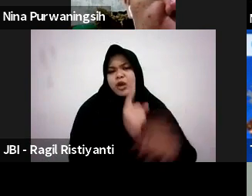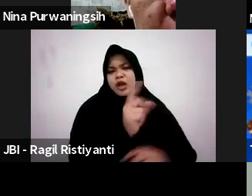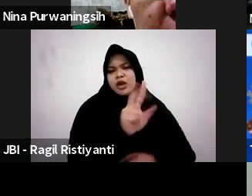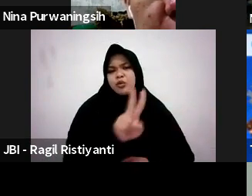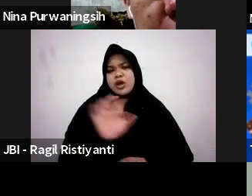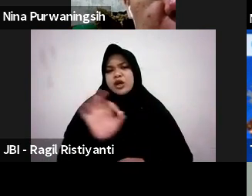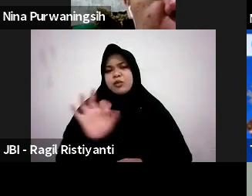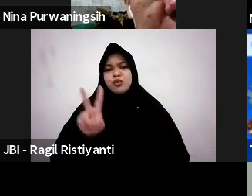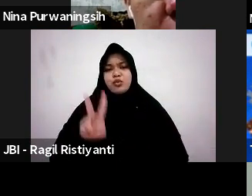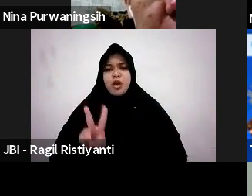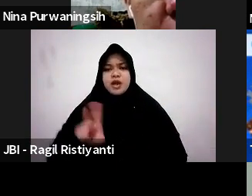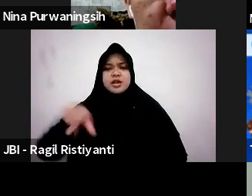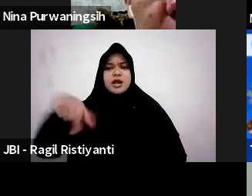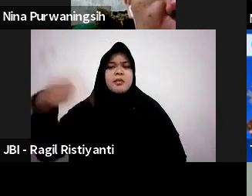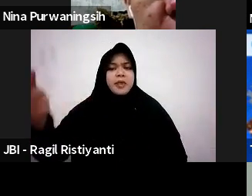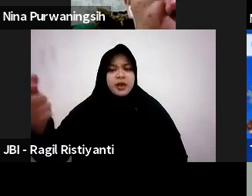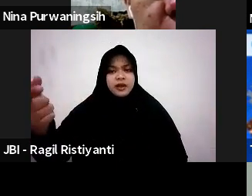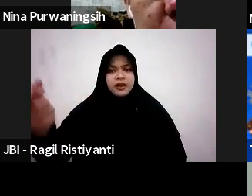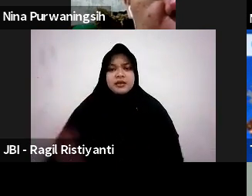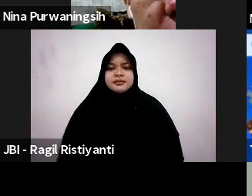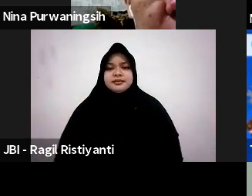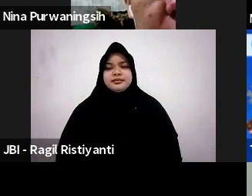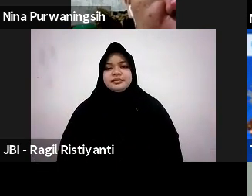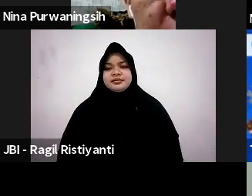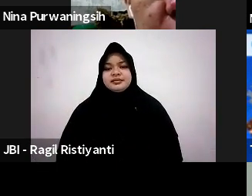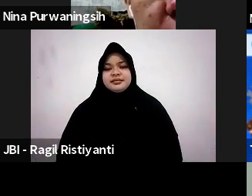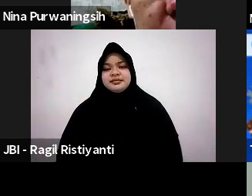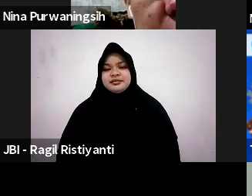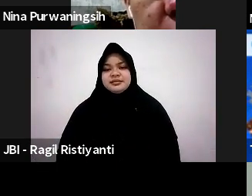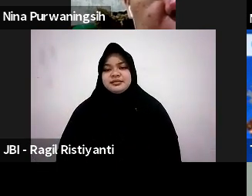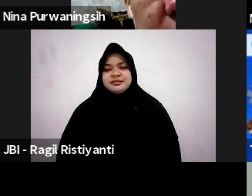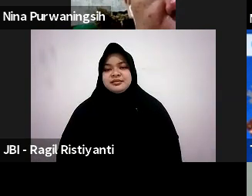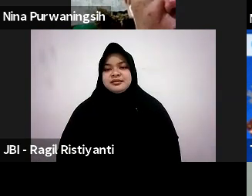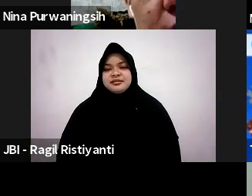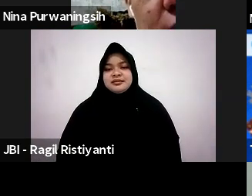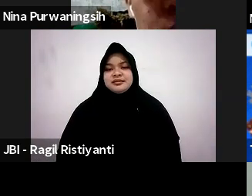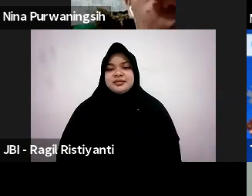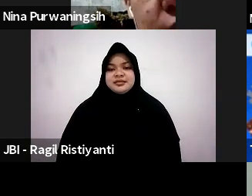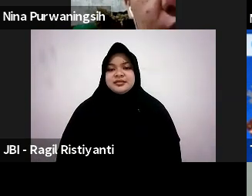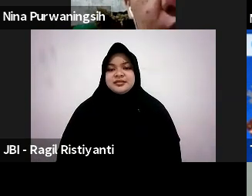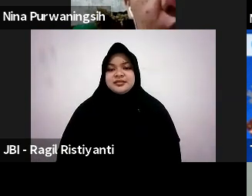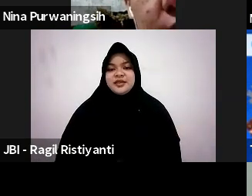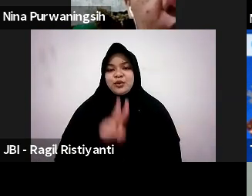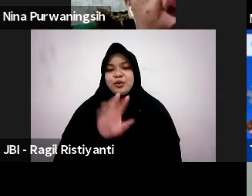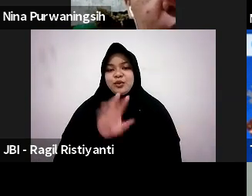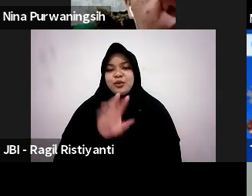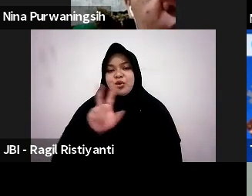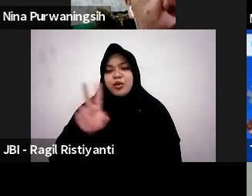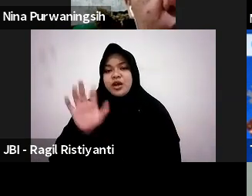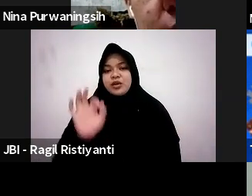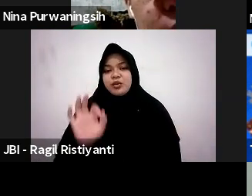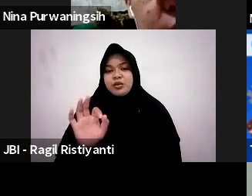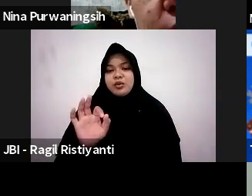sampai dengan Eh ini ya 2026 bentar